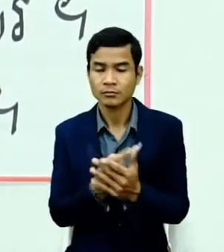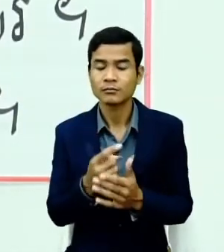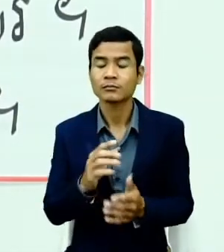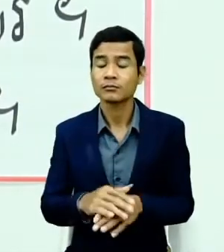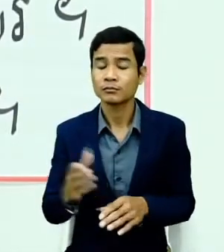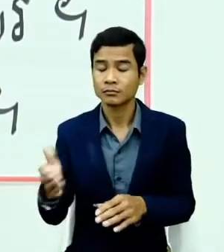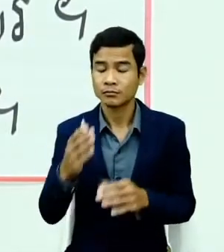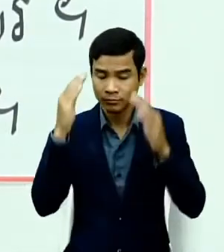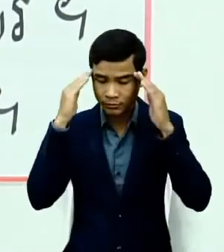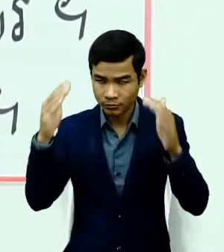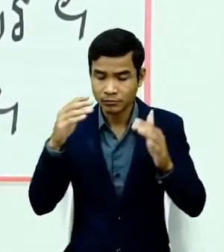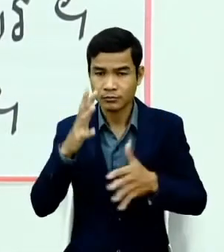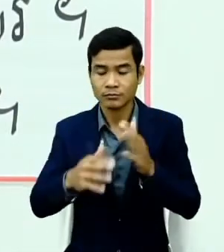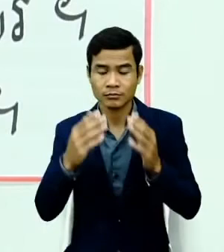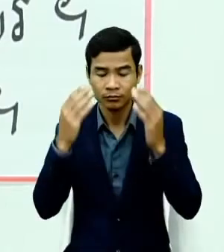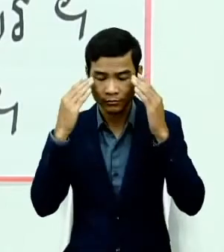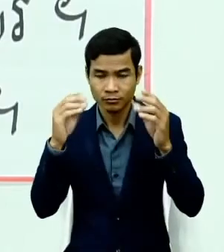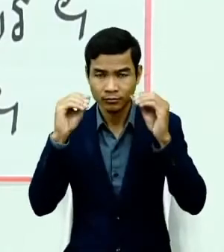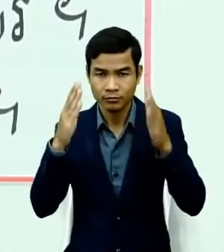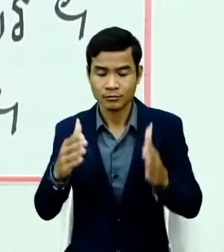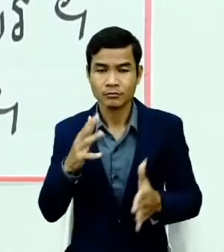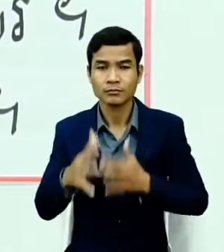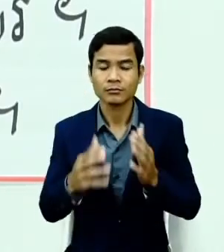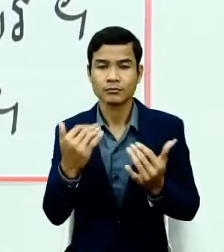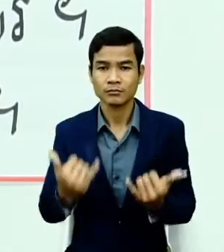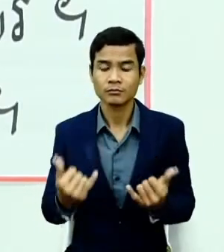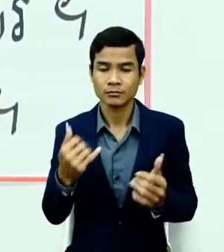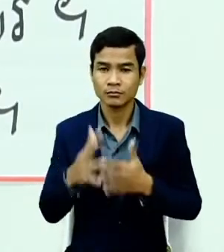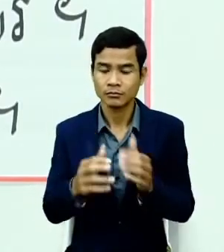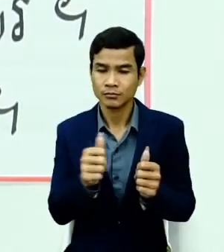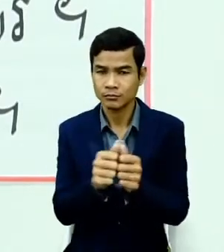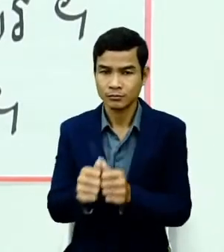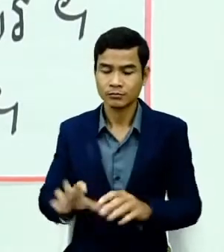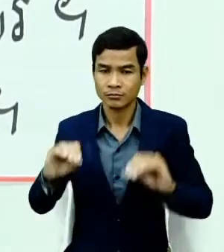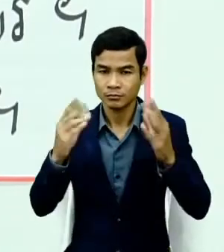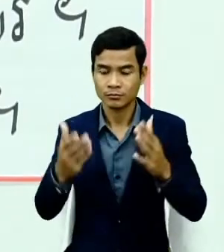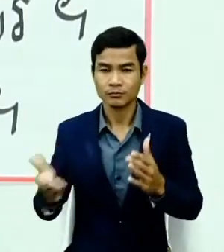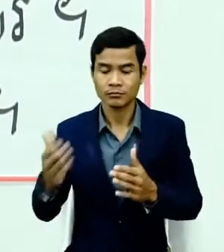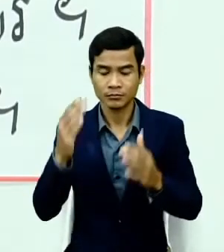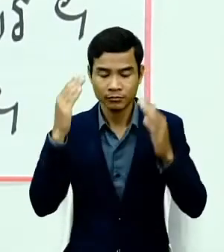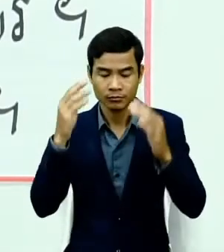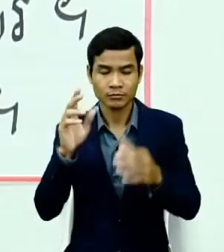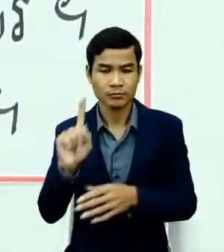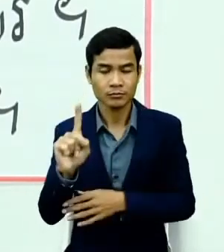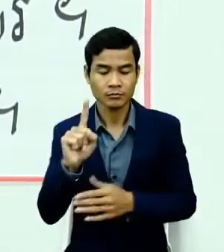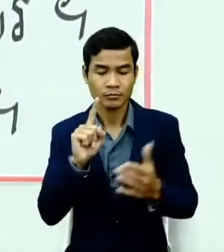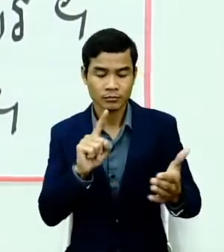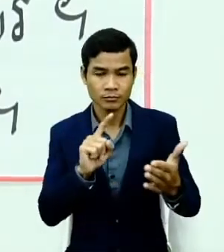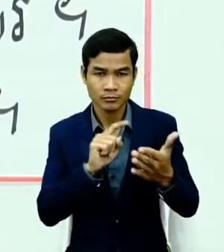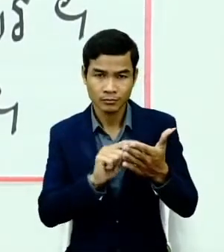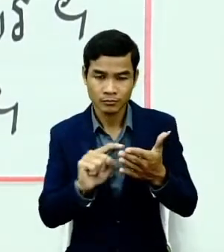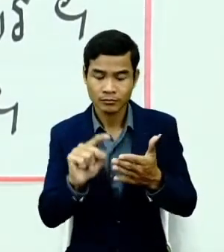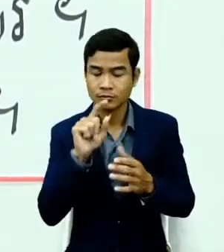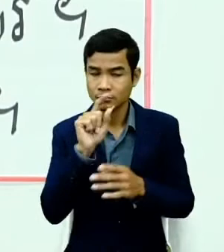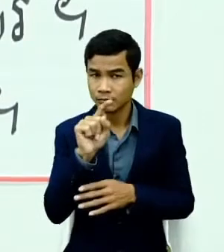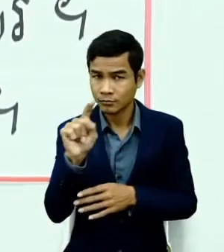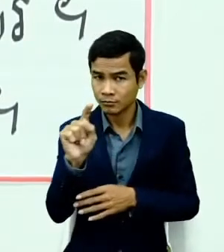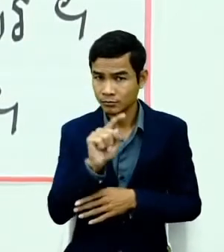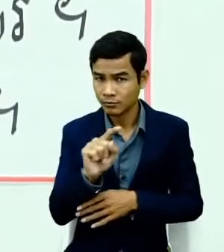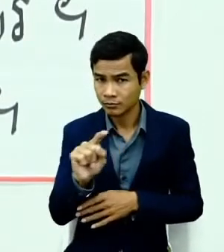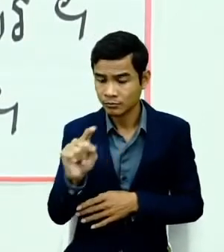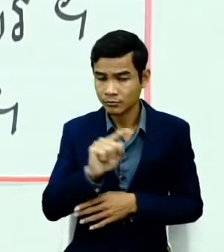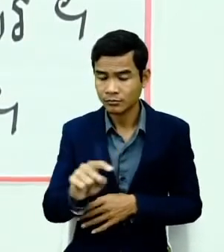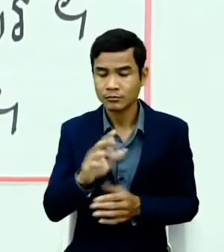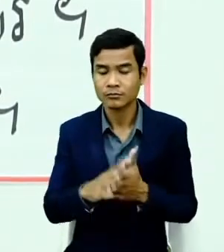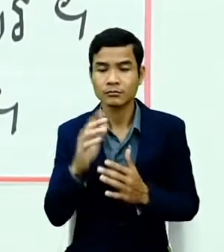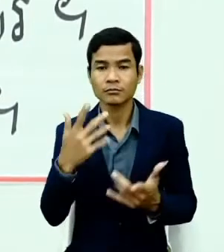យកចិត្តទុកដាក់ក្នុងការស្ដាប់អ្នកគ្រូអានហើយលើកូនកូនត្រៀមខ្លួនអានជាមួយអ្នកគ្រូដោយយកចង្អុលដៃចង្អុលឲ្យចំចំណងជើង